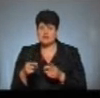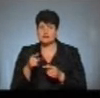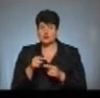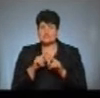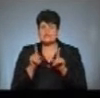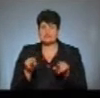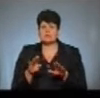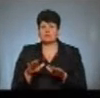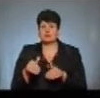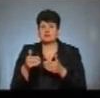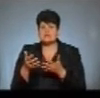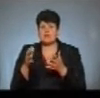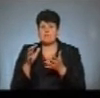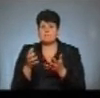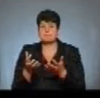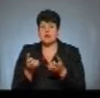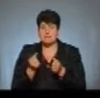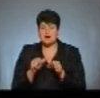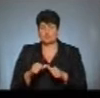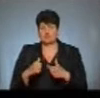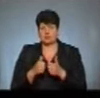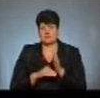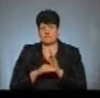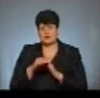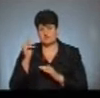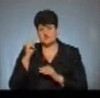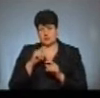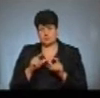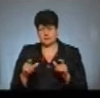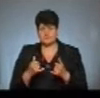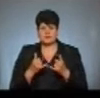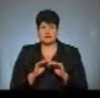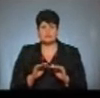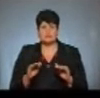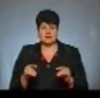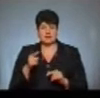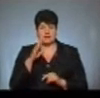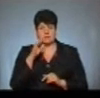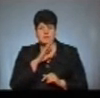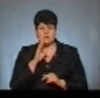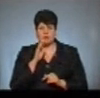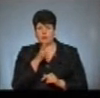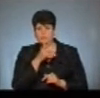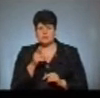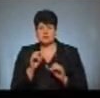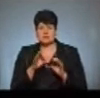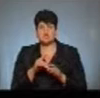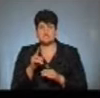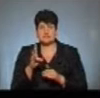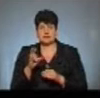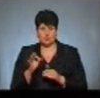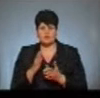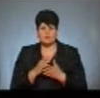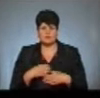сертифікат подається до приймальної комісії вищого навчального закладу. Для абітурієнтів і їхніх батьків період здачі ЗНО є стресовим.